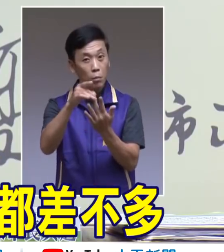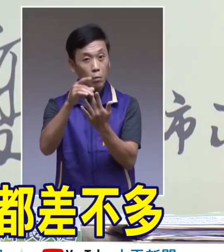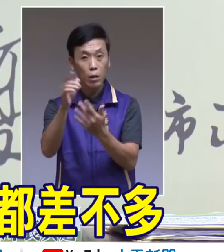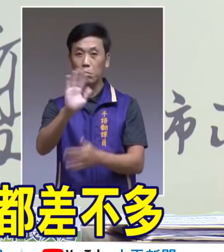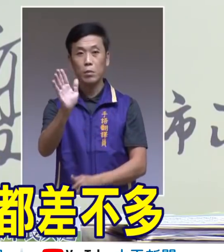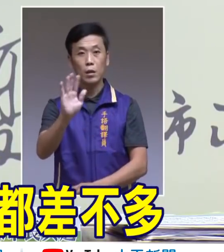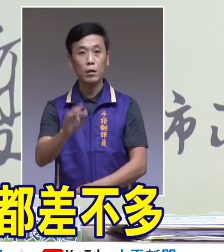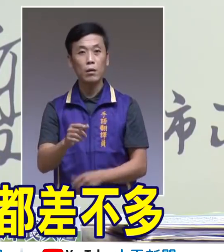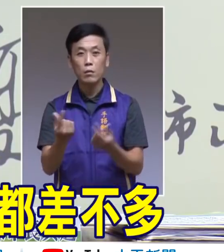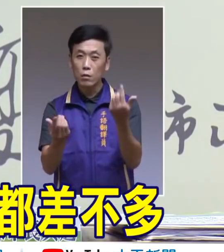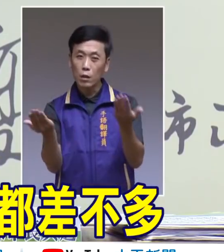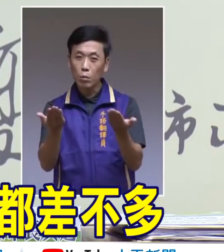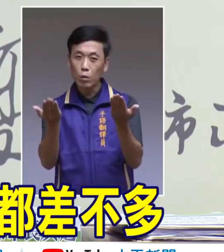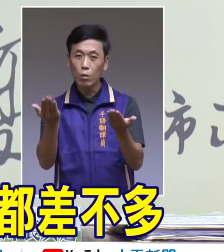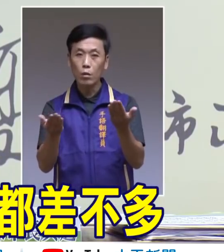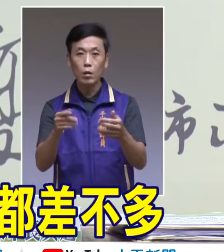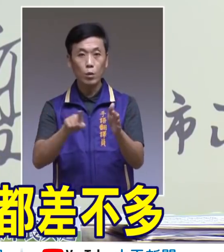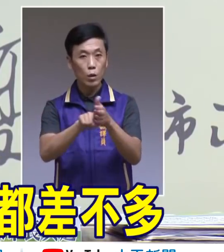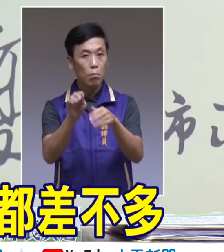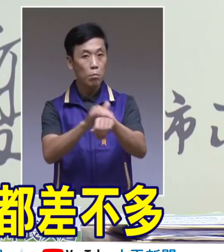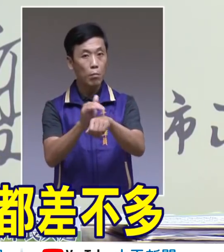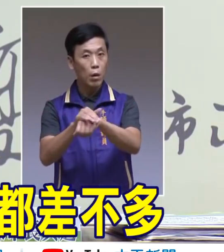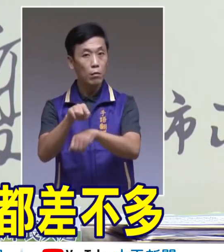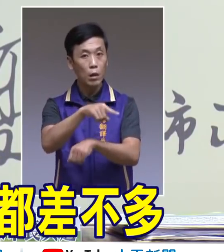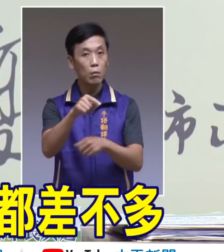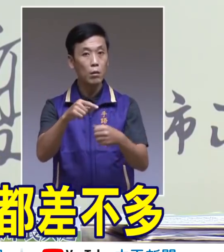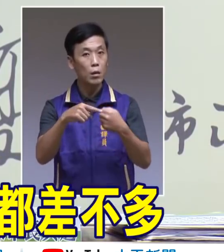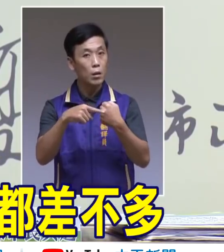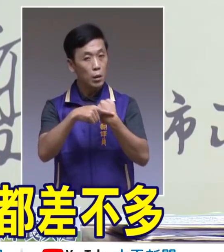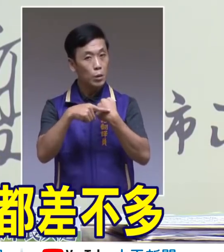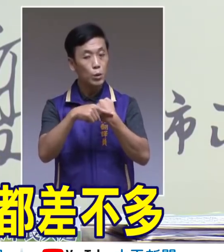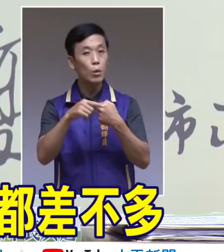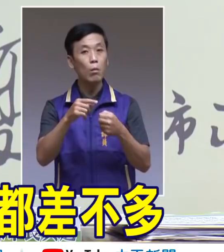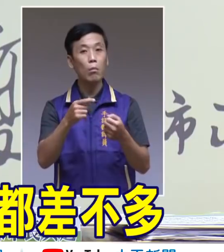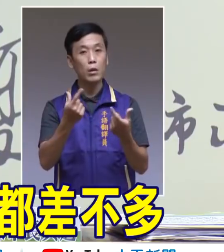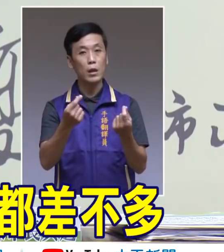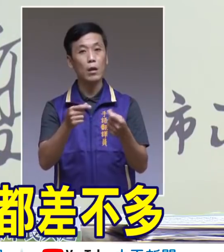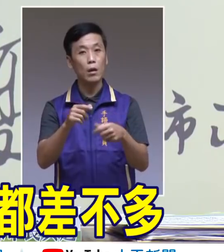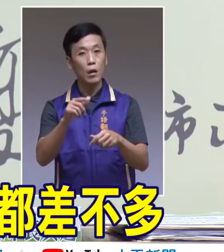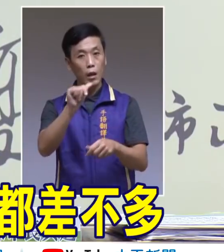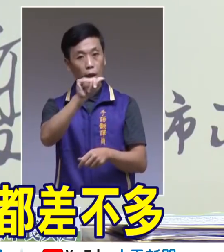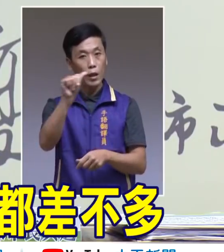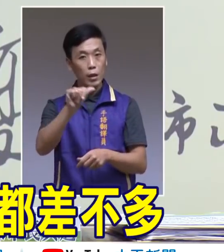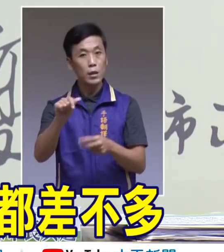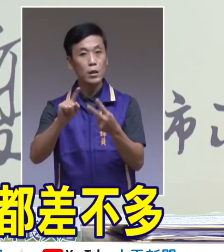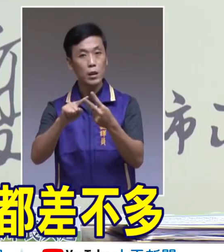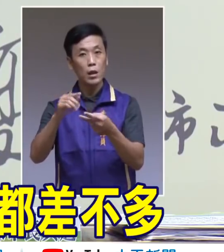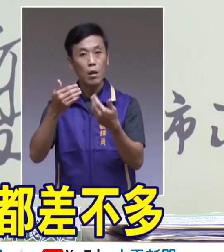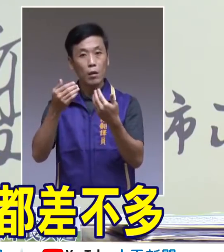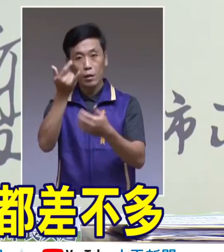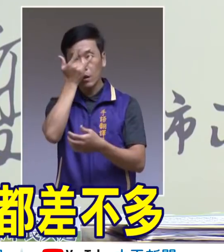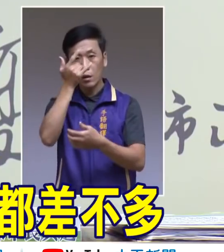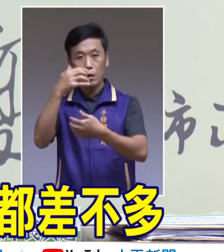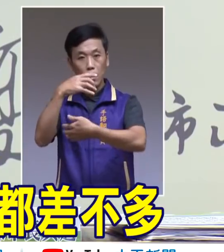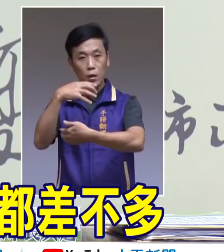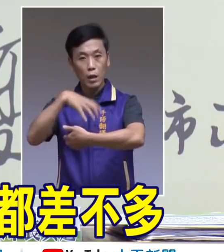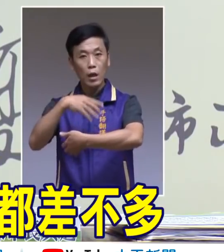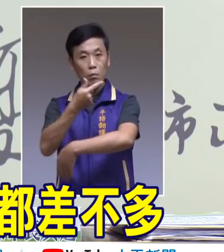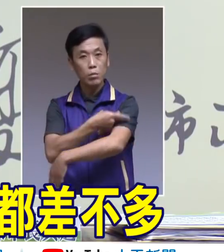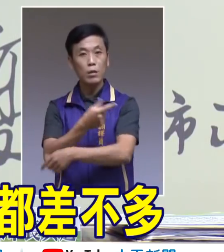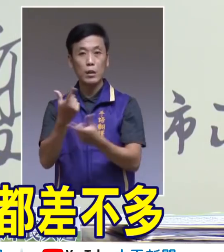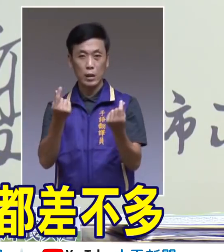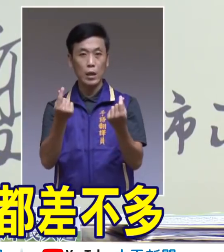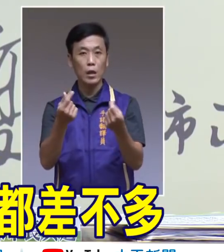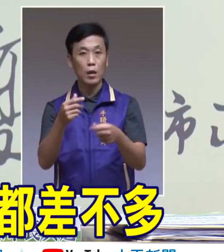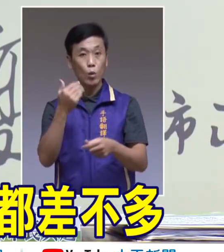这个很多专家的一个研究打 A G 也好，打莫德纳也好也不较高劲啦，弄差不多啦你都无